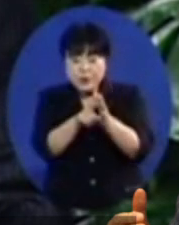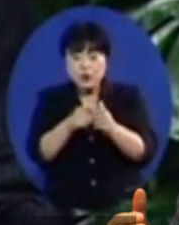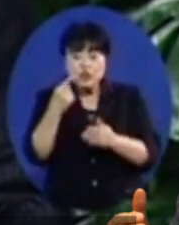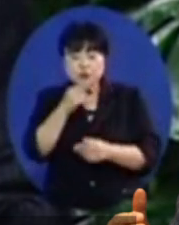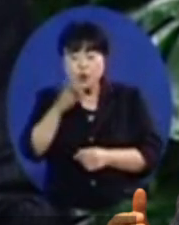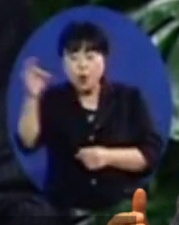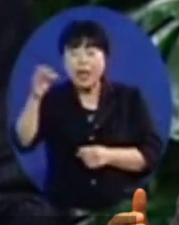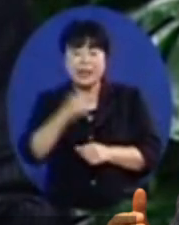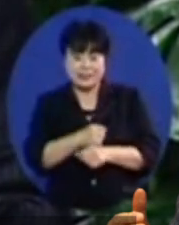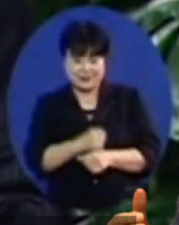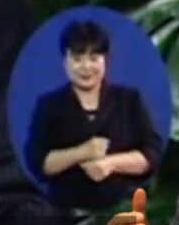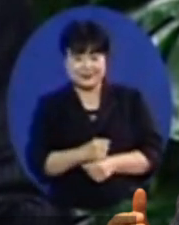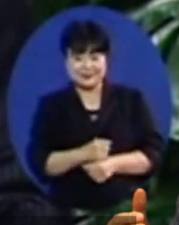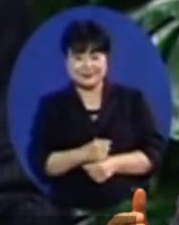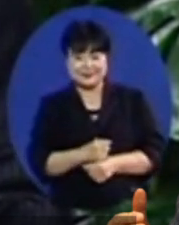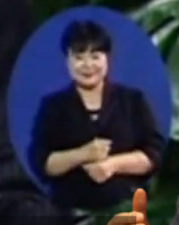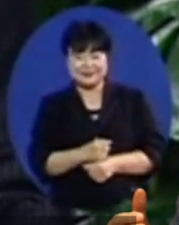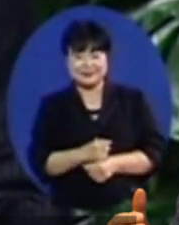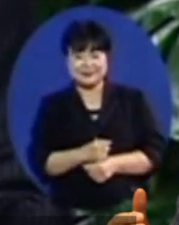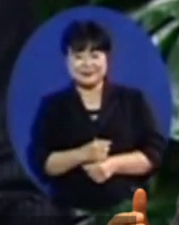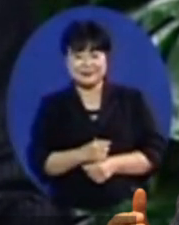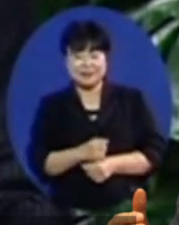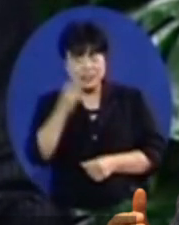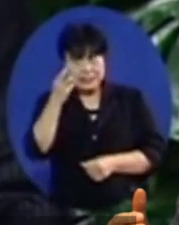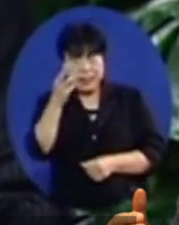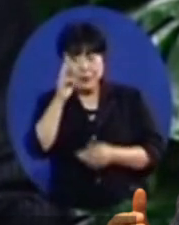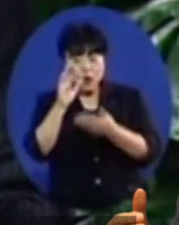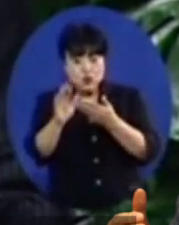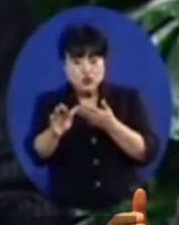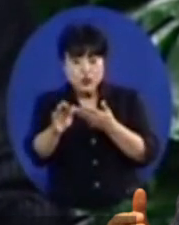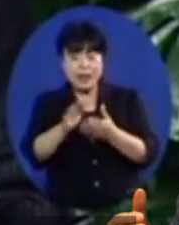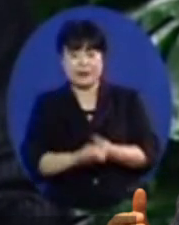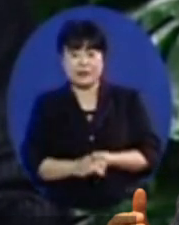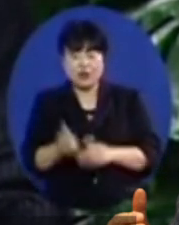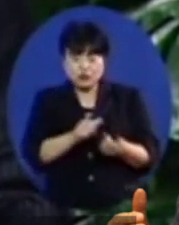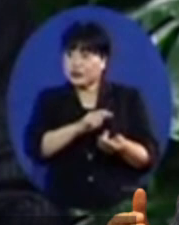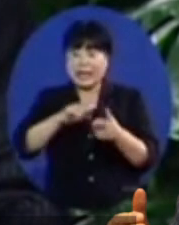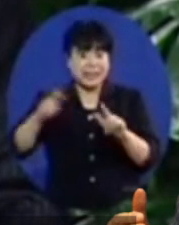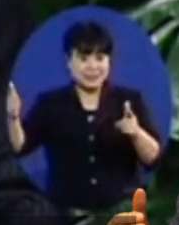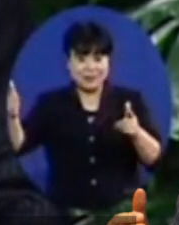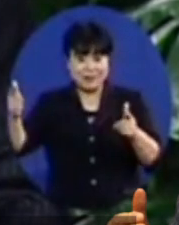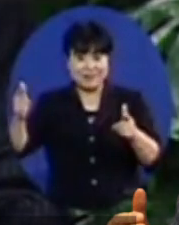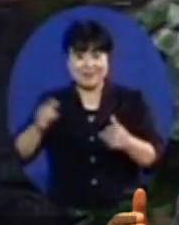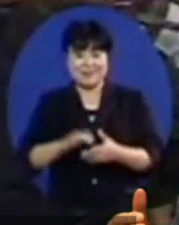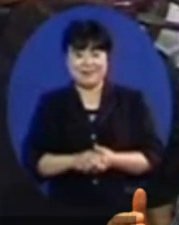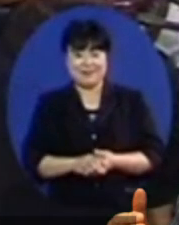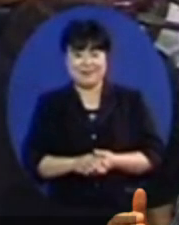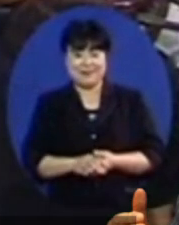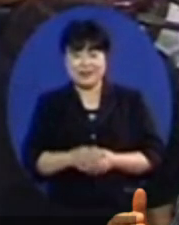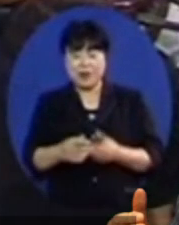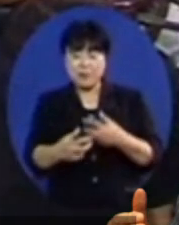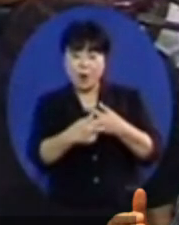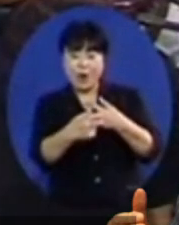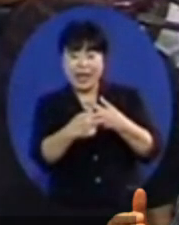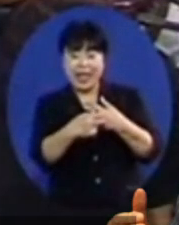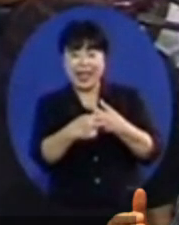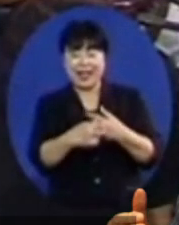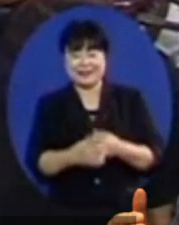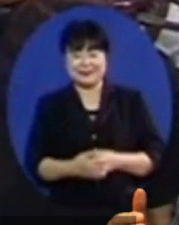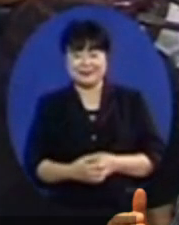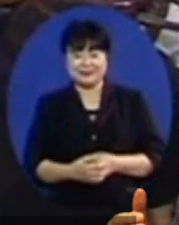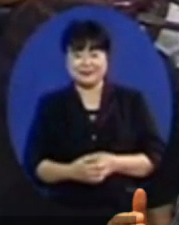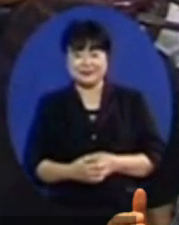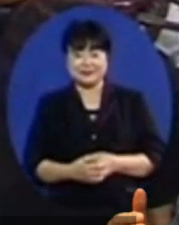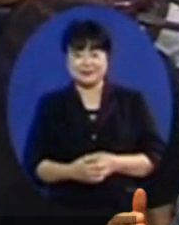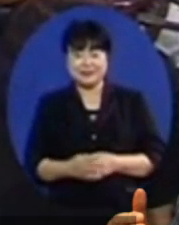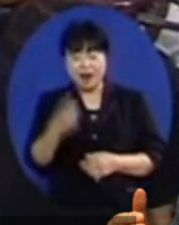입술로 고백을 했습니다. 석 달이 지났습니다. 안 죽었습니다. 그래서 병원에